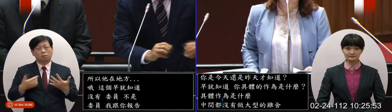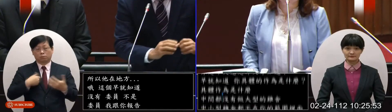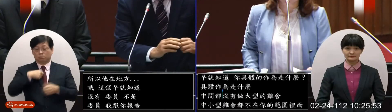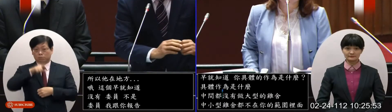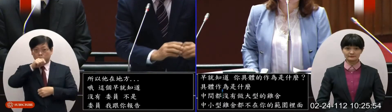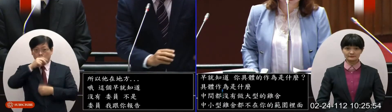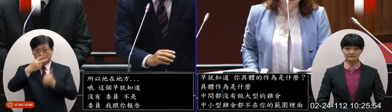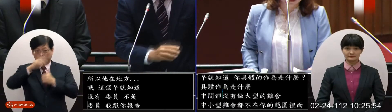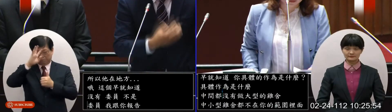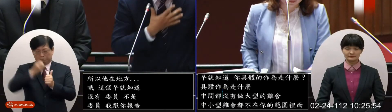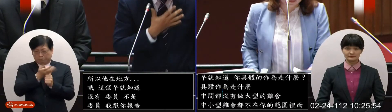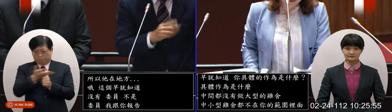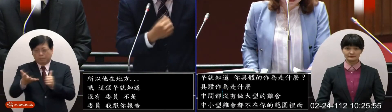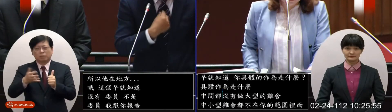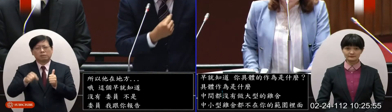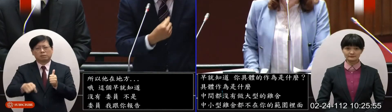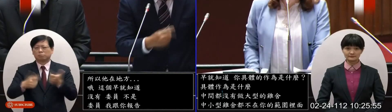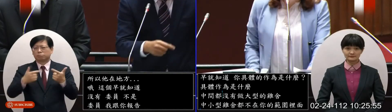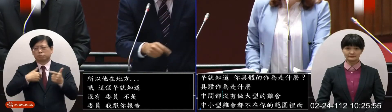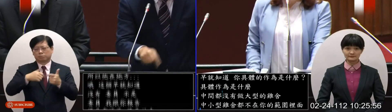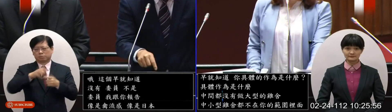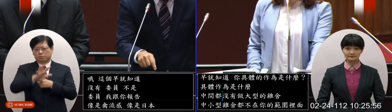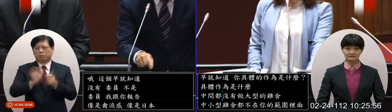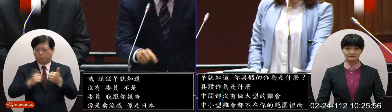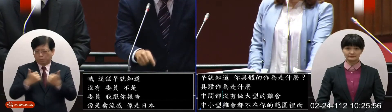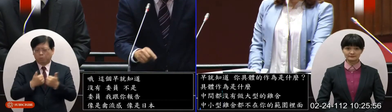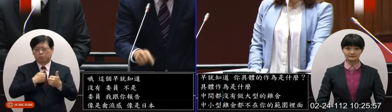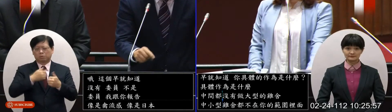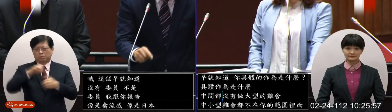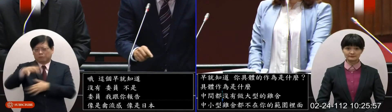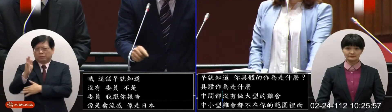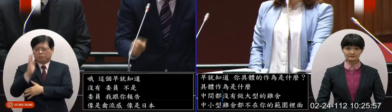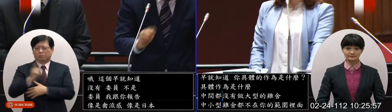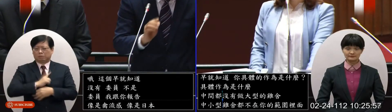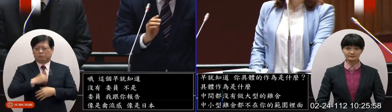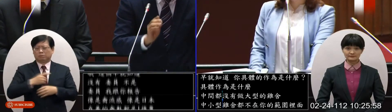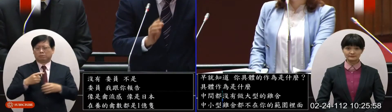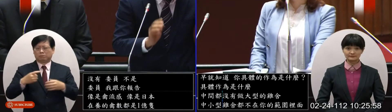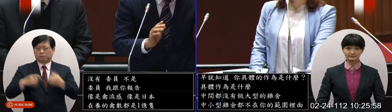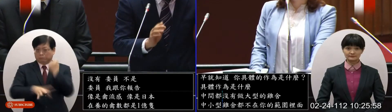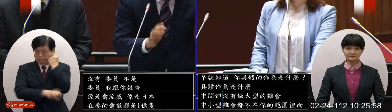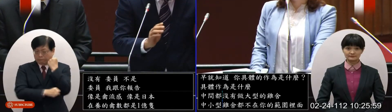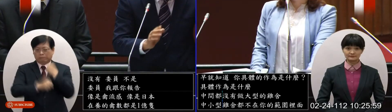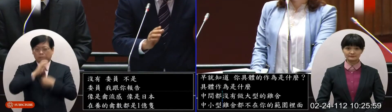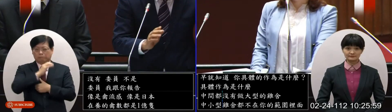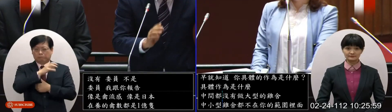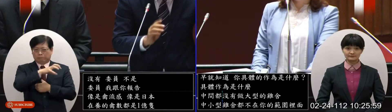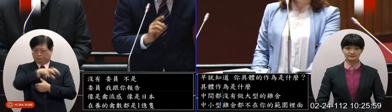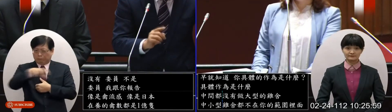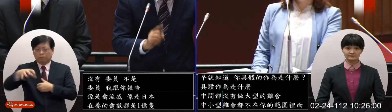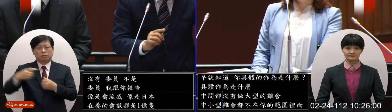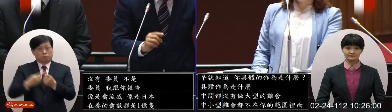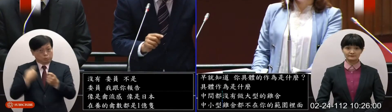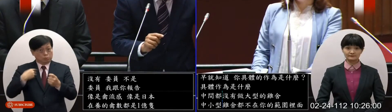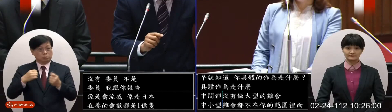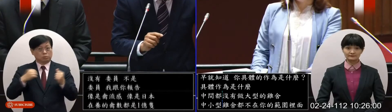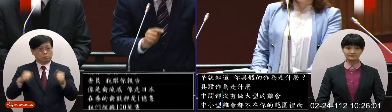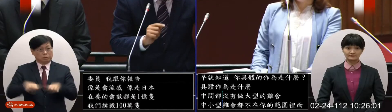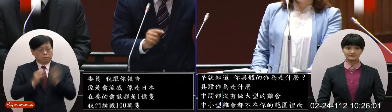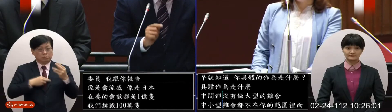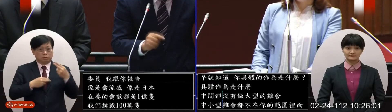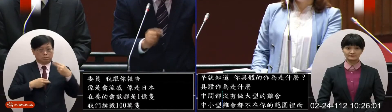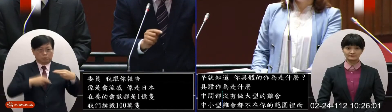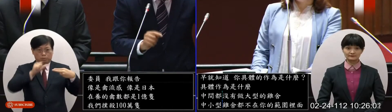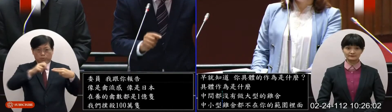我们禽流感当然在防疫上，这个不是农委会的，这是每个地方政府防疫同仁。我们从去年冬天就知道